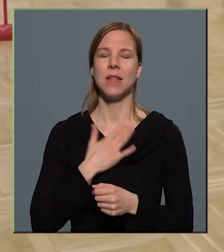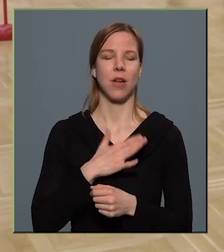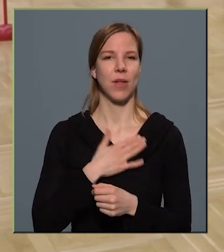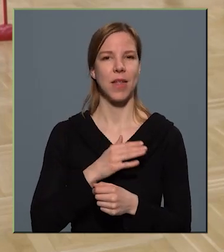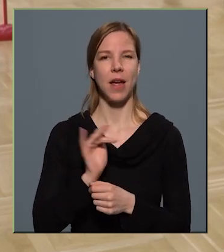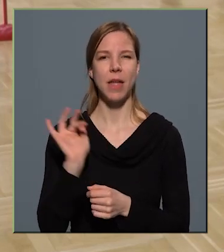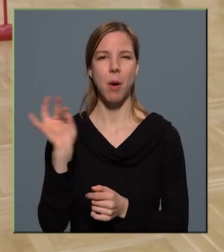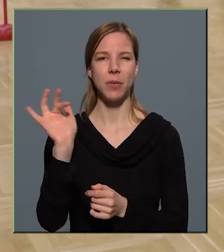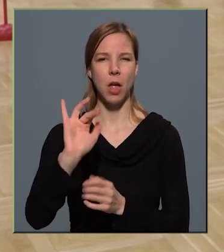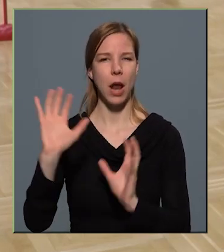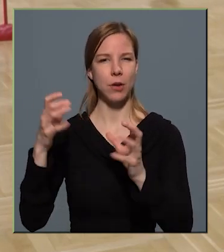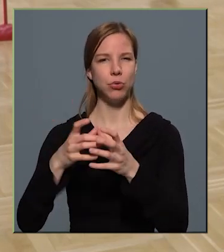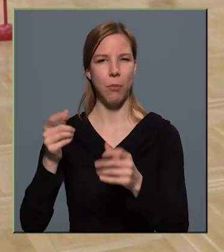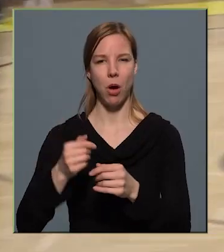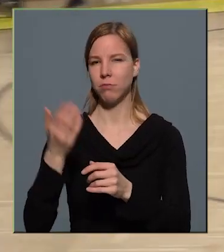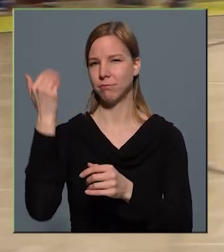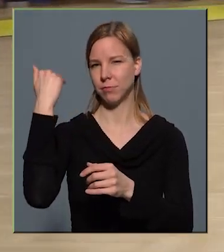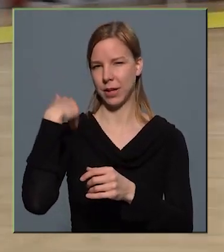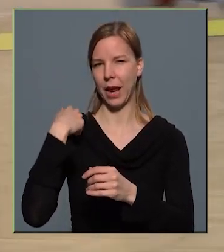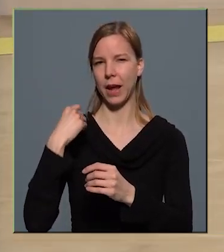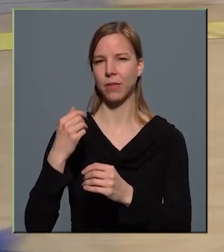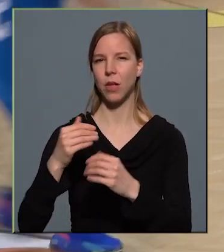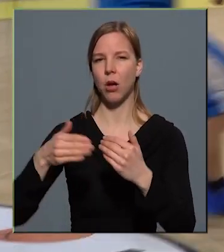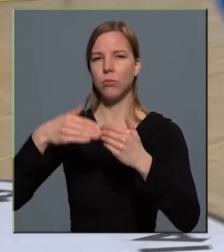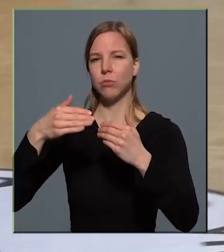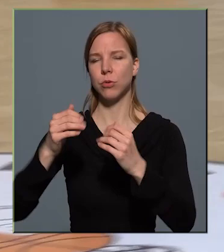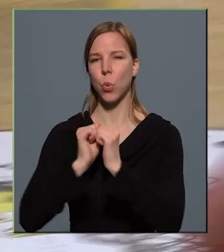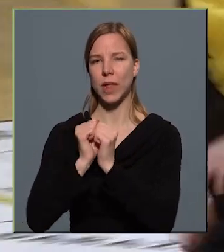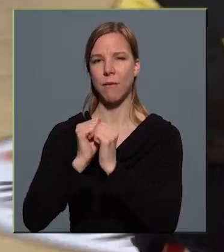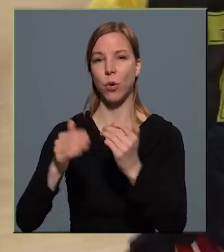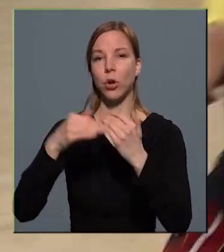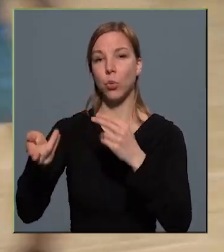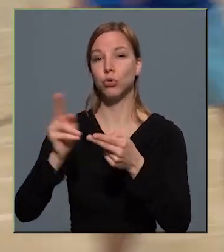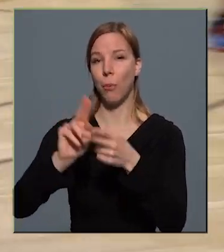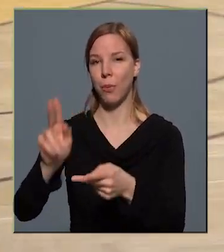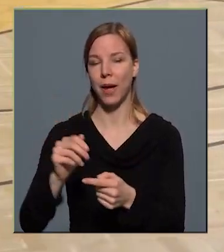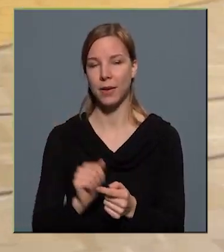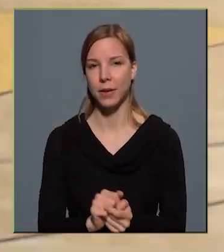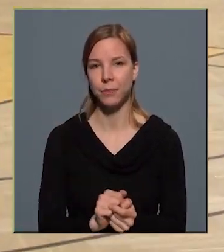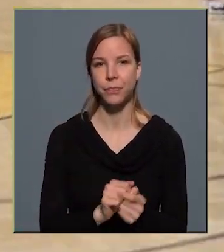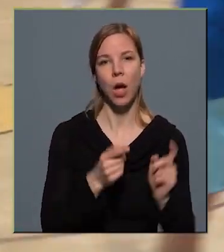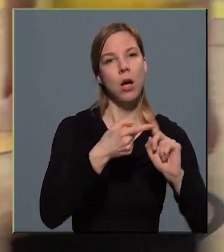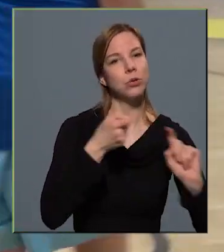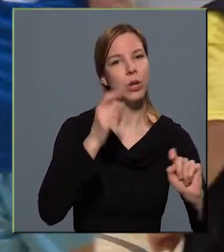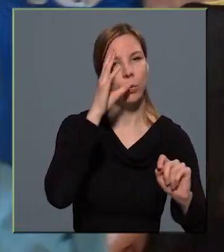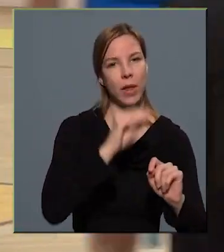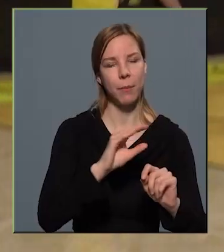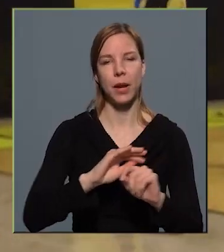nagyokat küzdöttünk itt, ezen a külső kosárpályán. A sérült emberek és a nem sérült